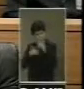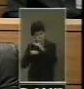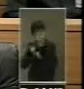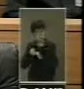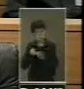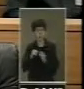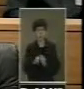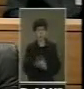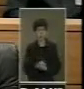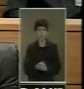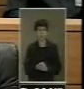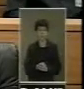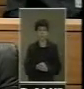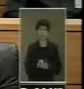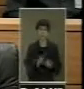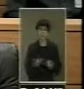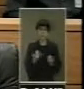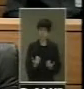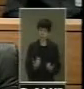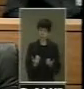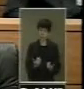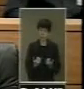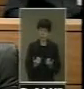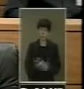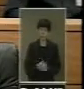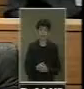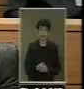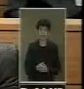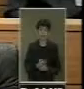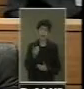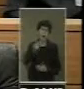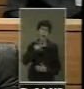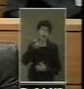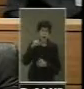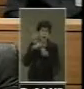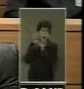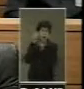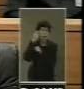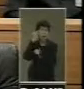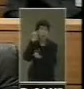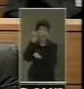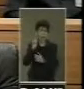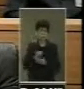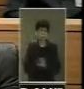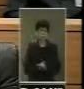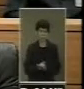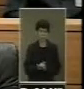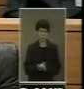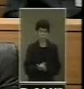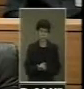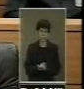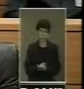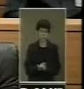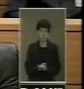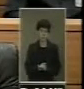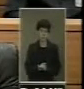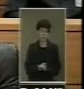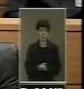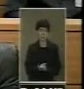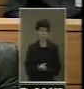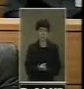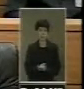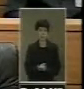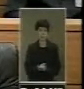ครับแต่วันนี้เขาคิดอะไรอยู่ท่านประธานครับ